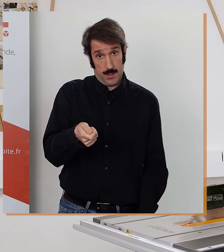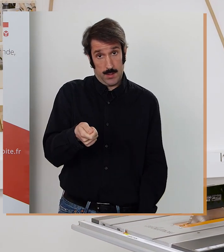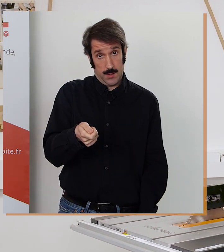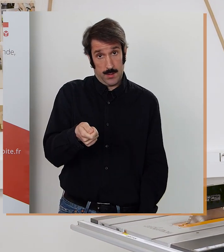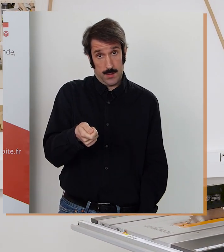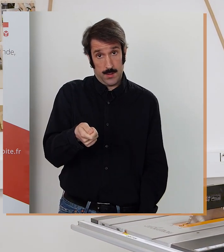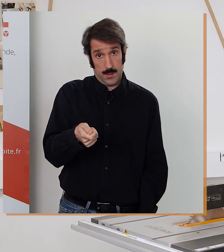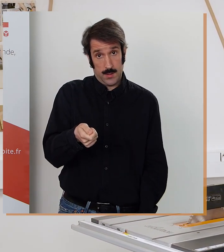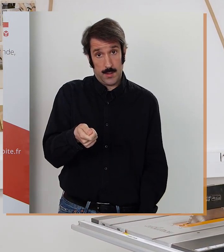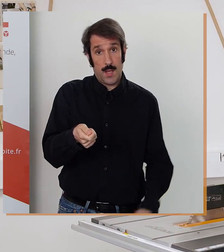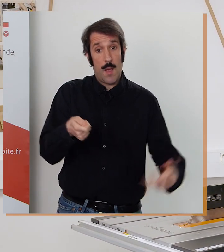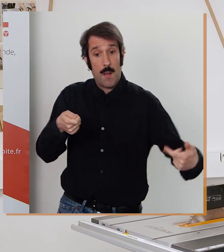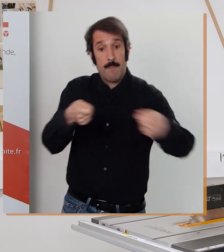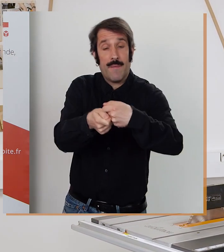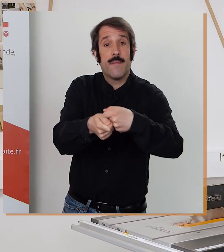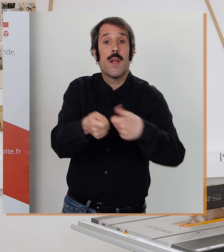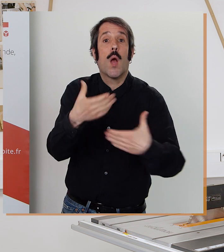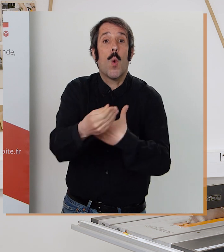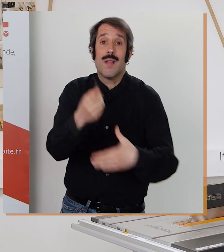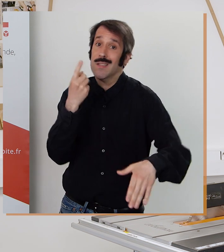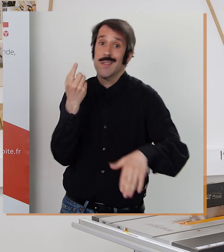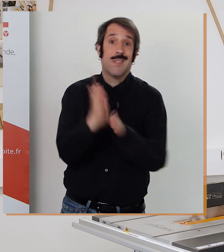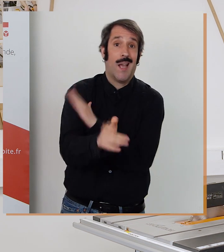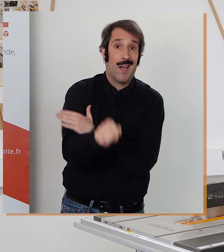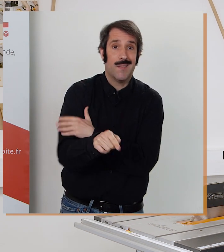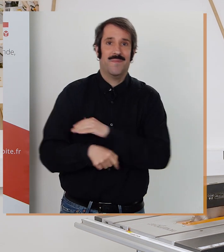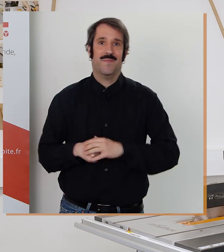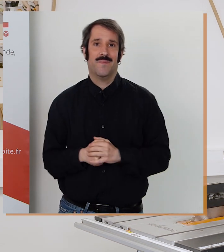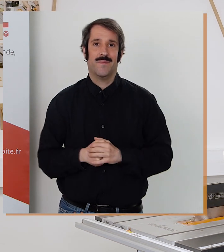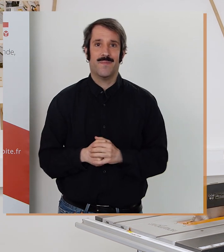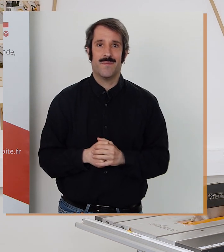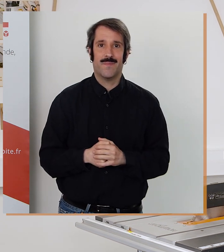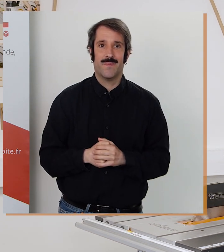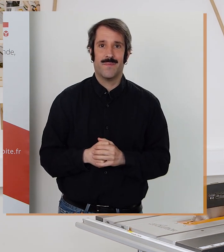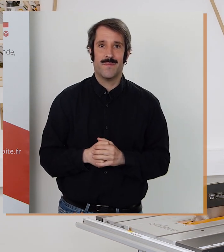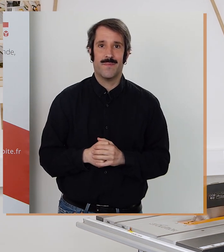prise à l'aspirateur, directement ici.